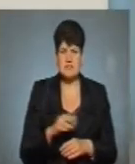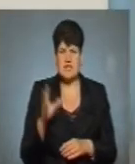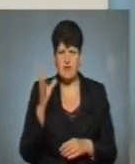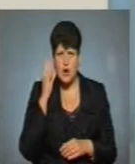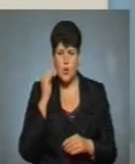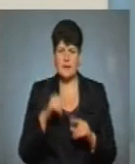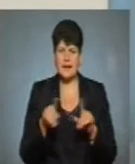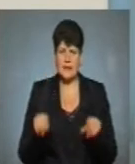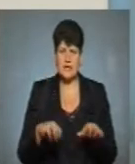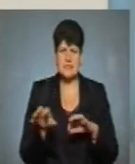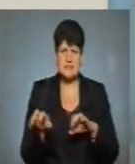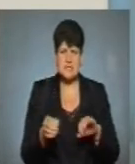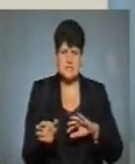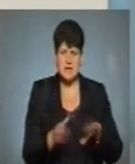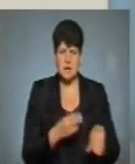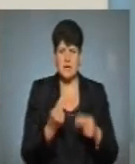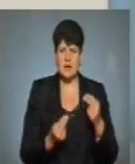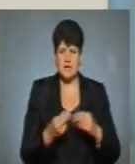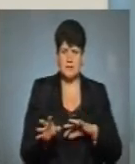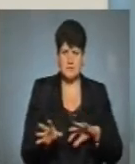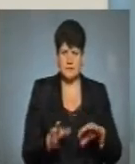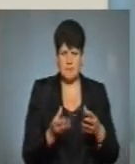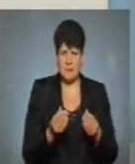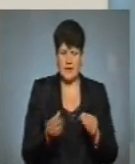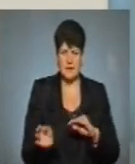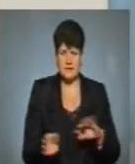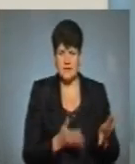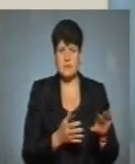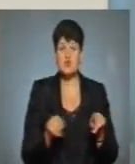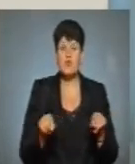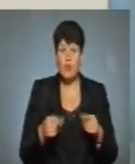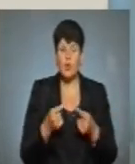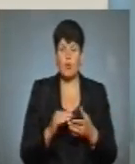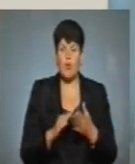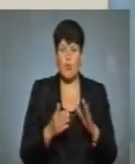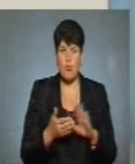Килимки забрані, іграшки відповідно. Створюємо умови